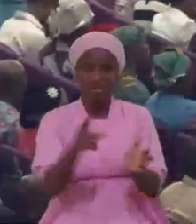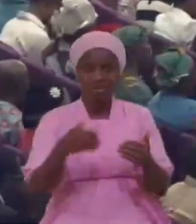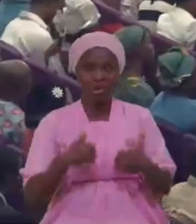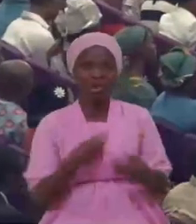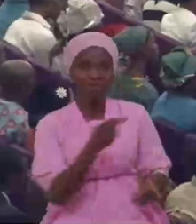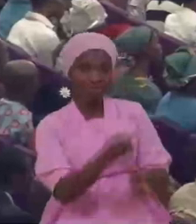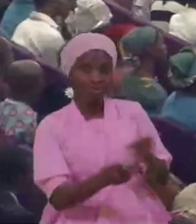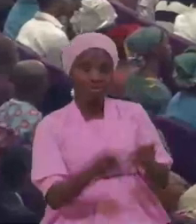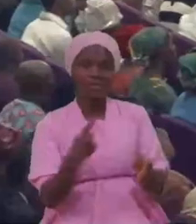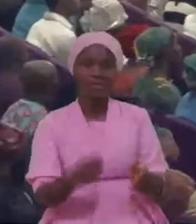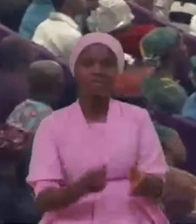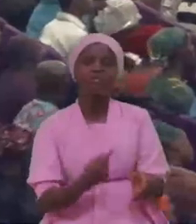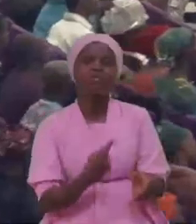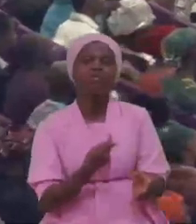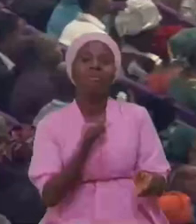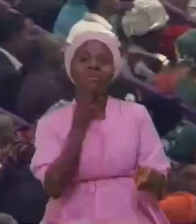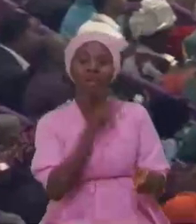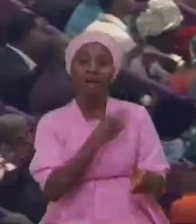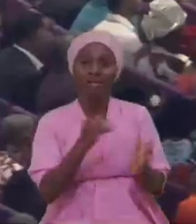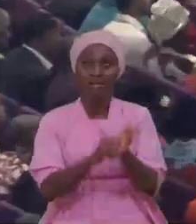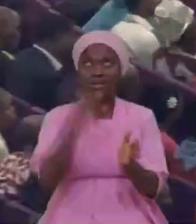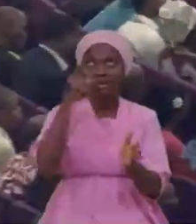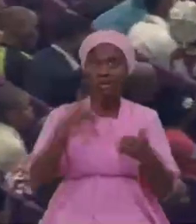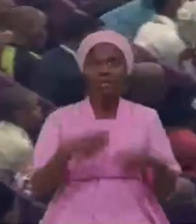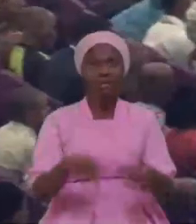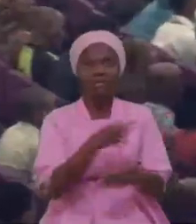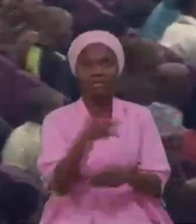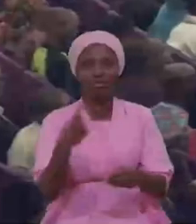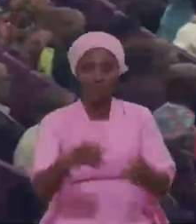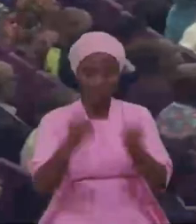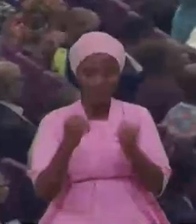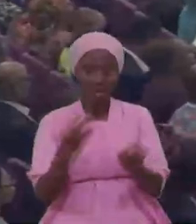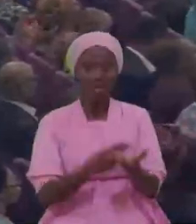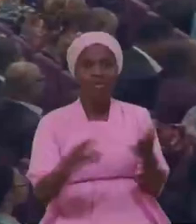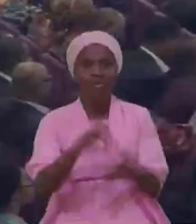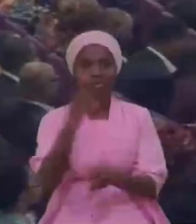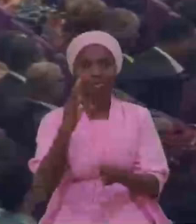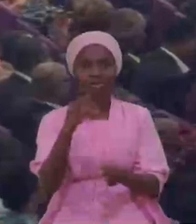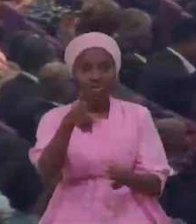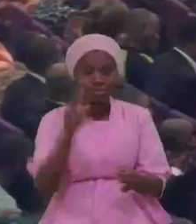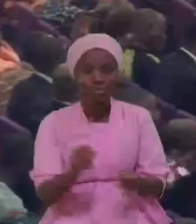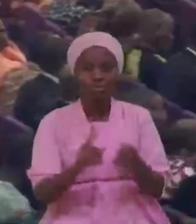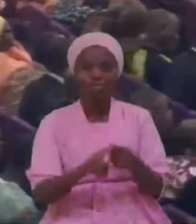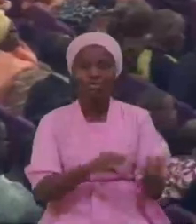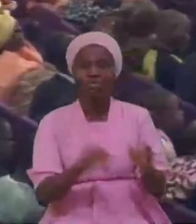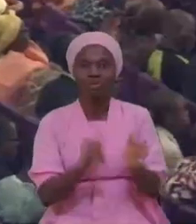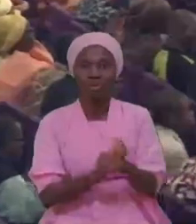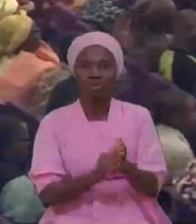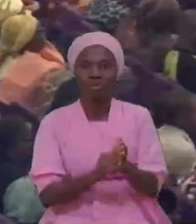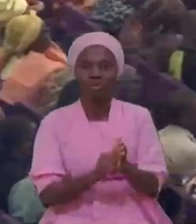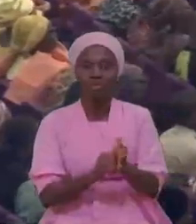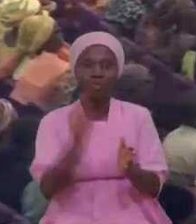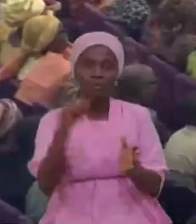qui t'a donné la puissance du Saint-Esprit, tu dois prouver cela par l'expression, par